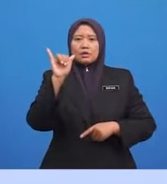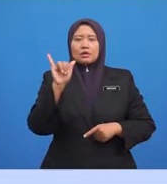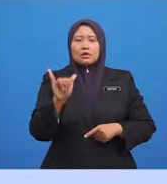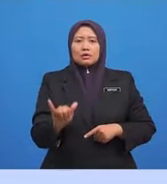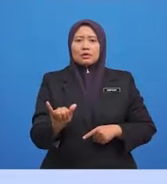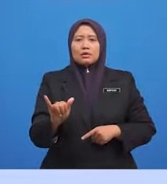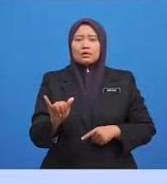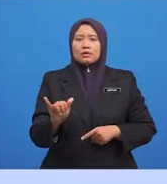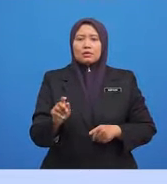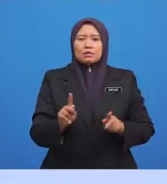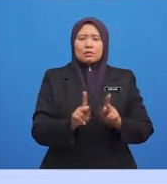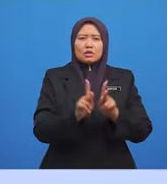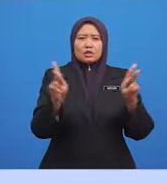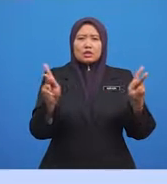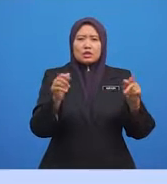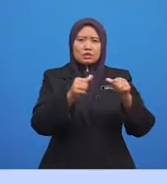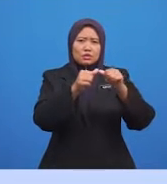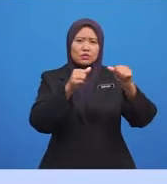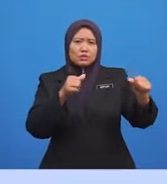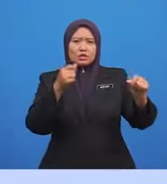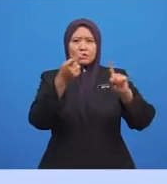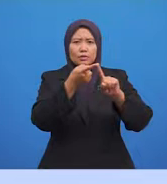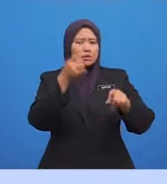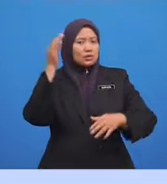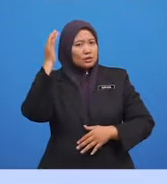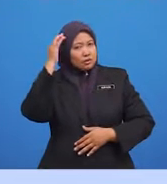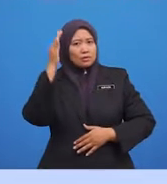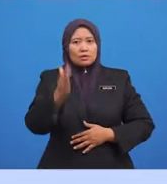jauh daripada kepala kereta api?